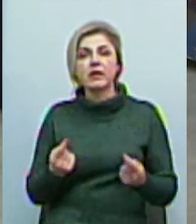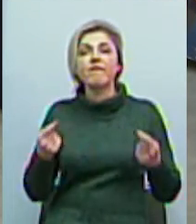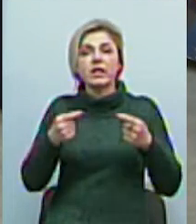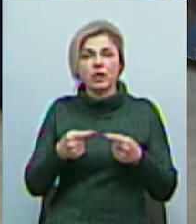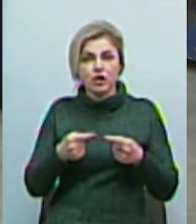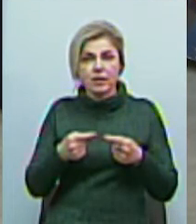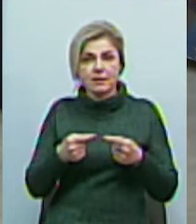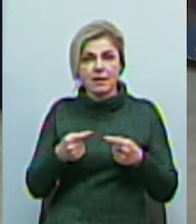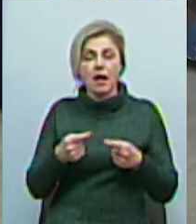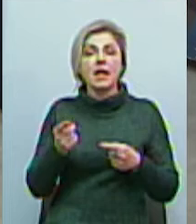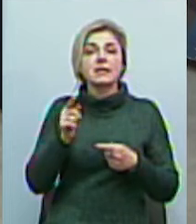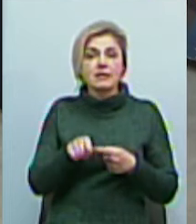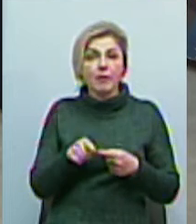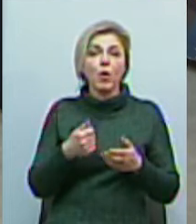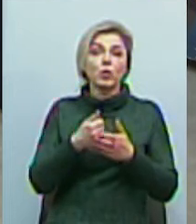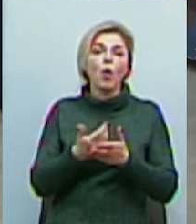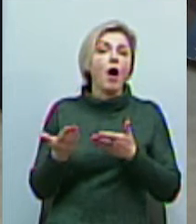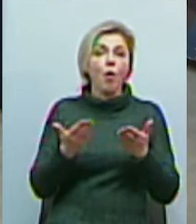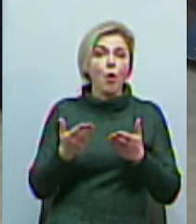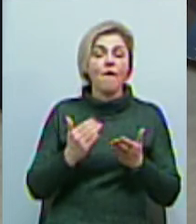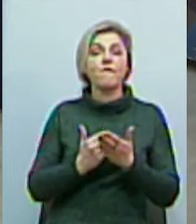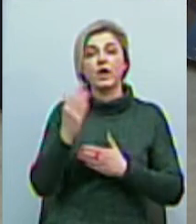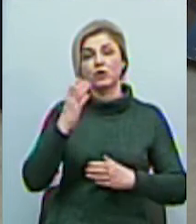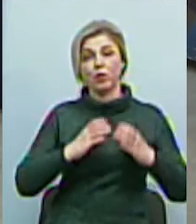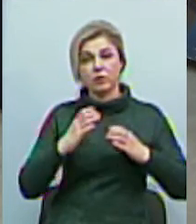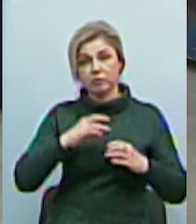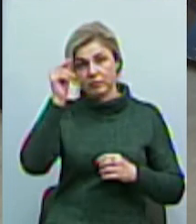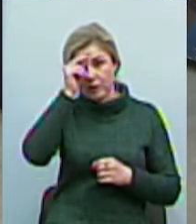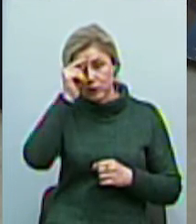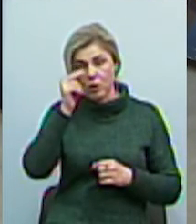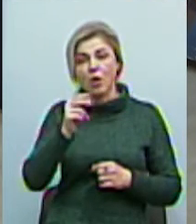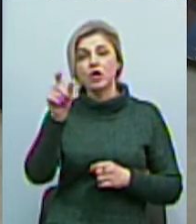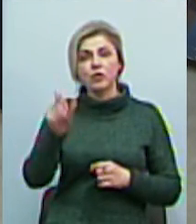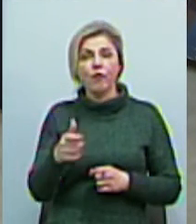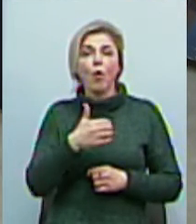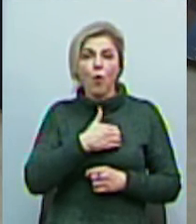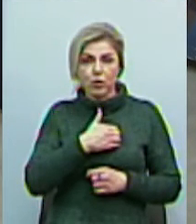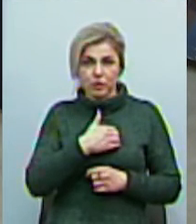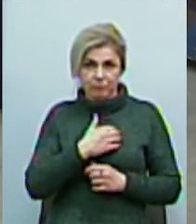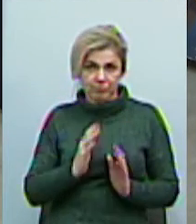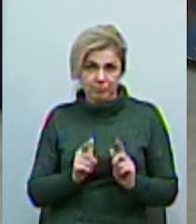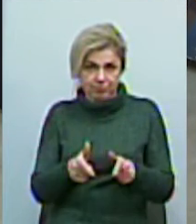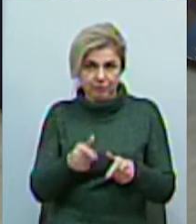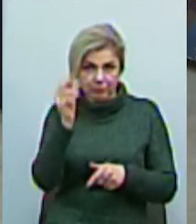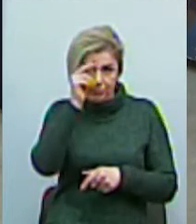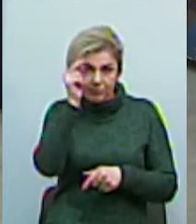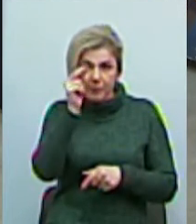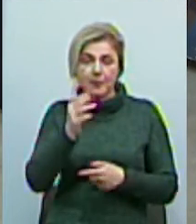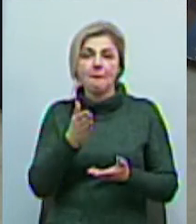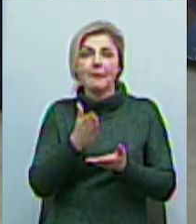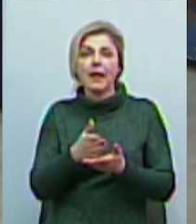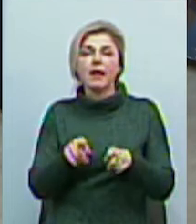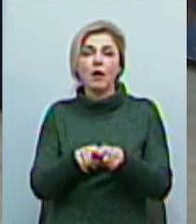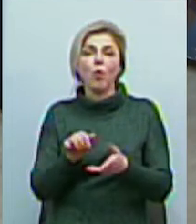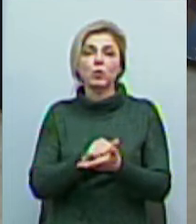визначитися з тим, до якого вишу, до якого вищого навчального закладу особа хоче вступати. Є такий